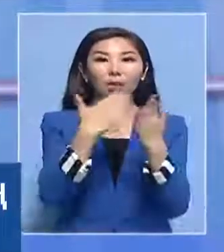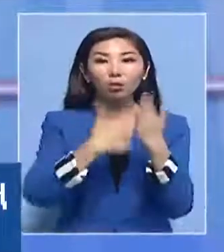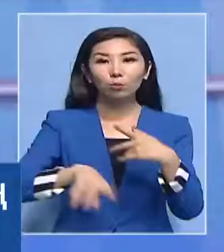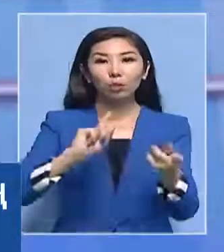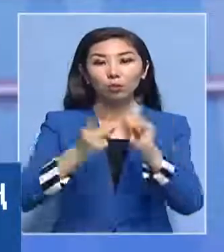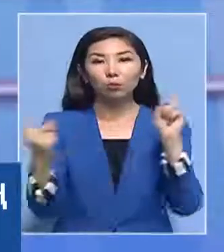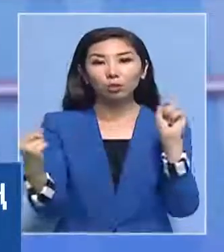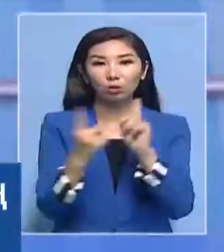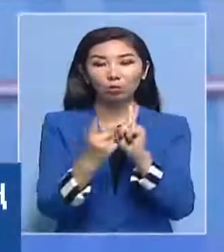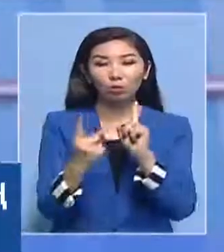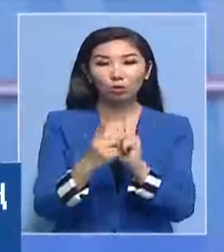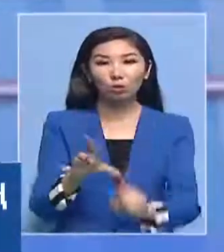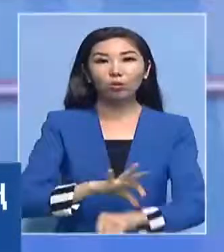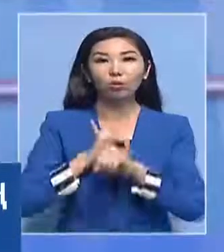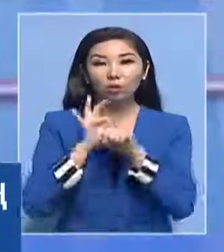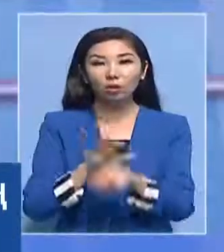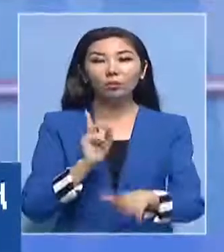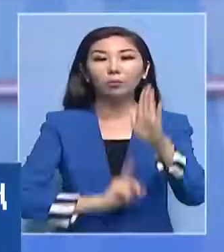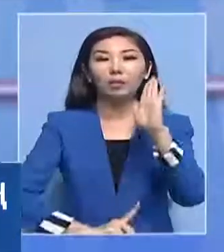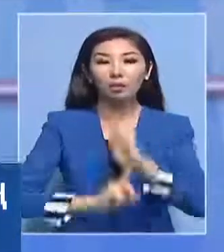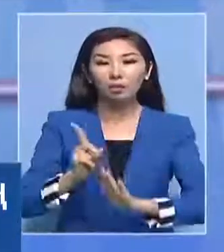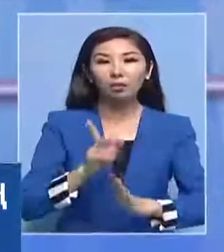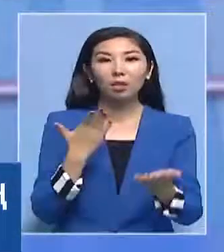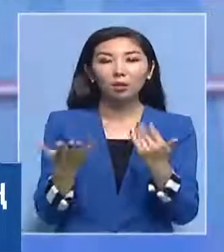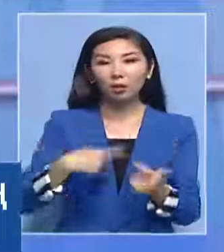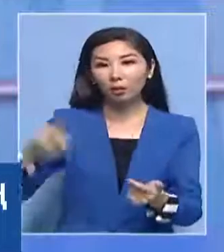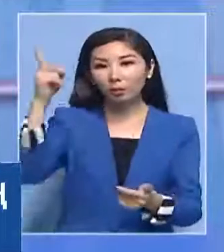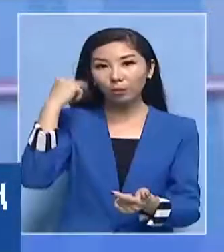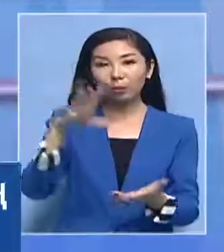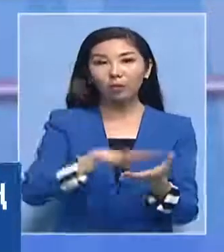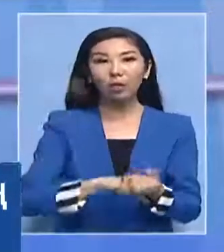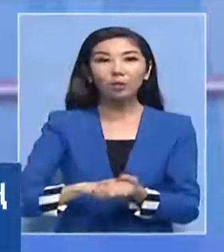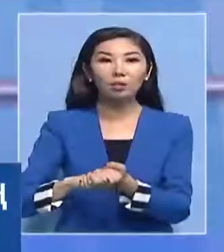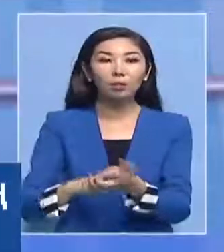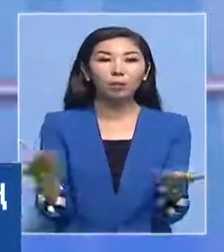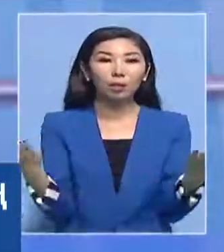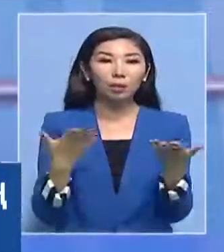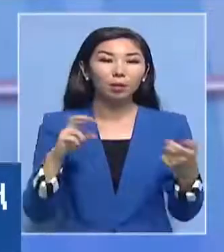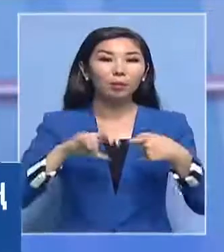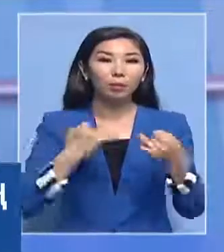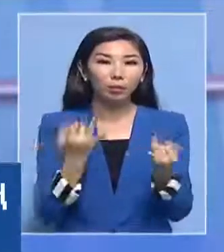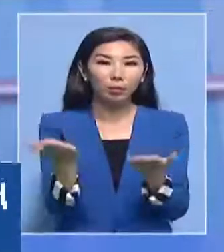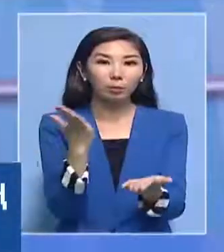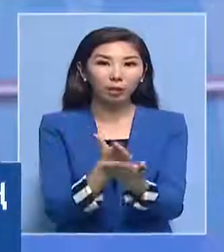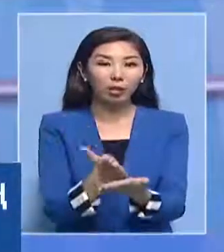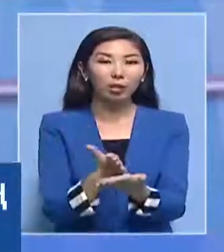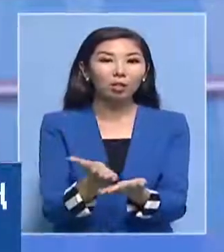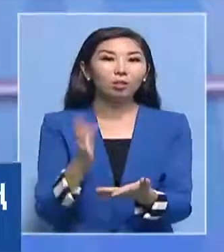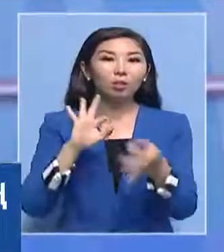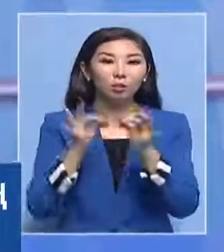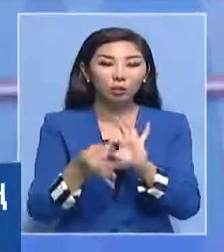жаңағы кездесуге жаңағы шығып, жағдайын біліп, қандай проблемалар бар,